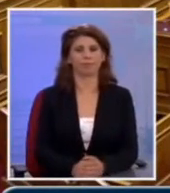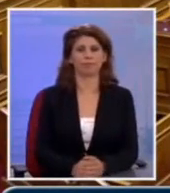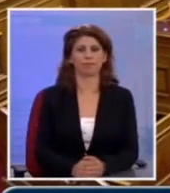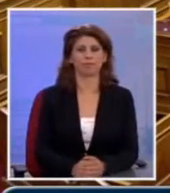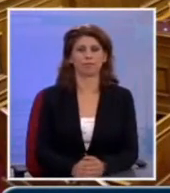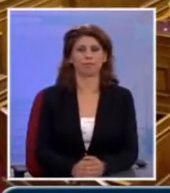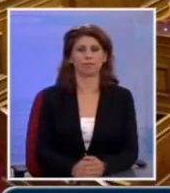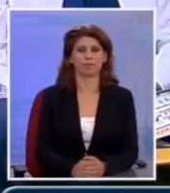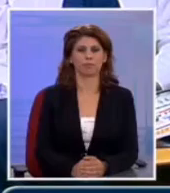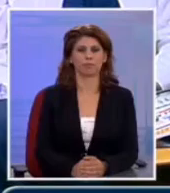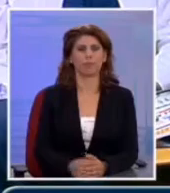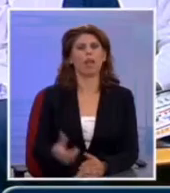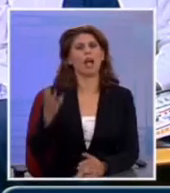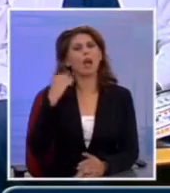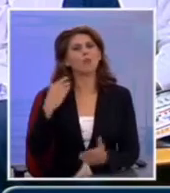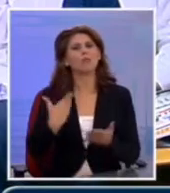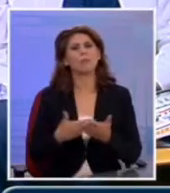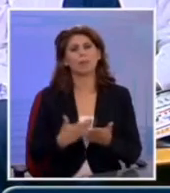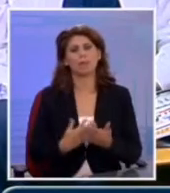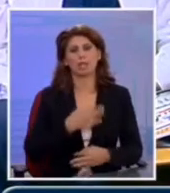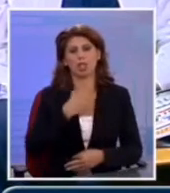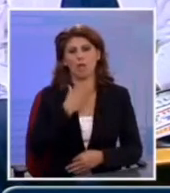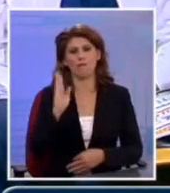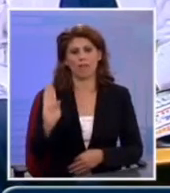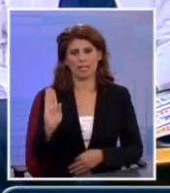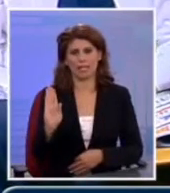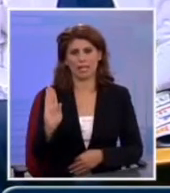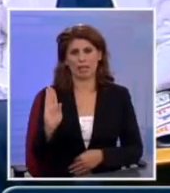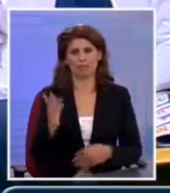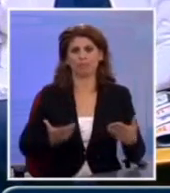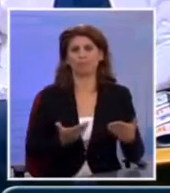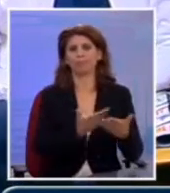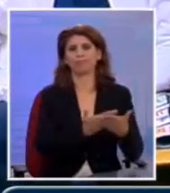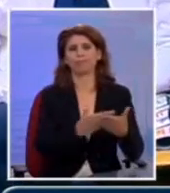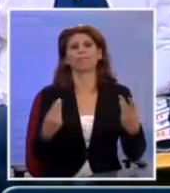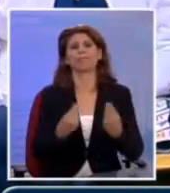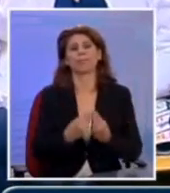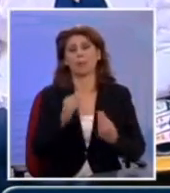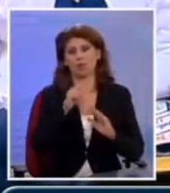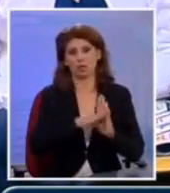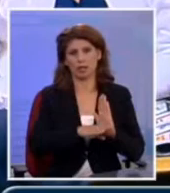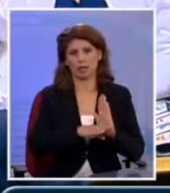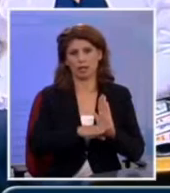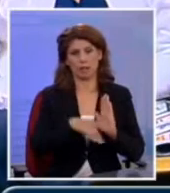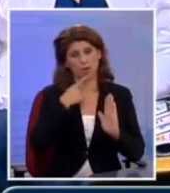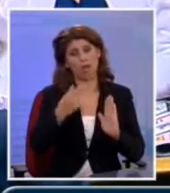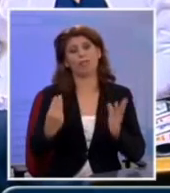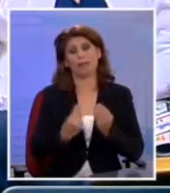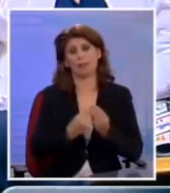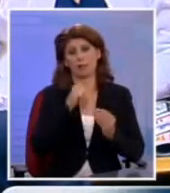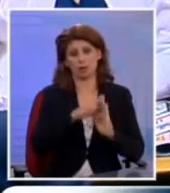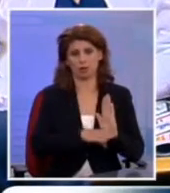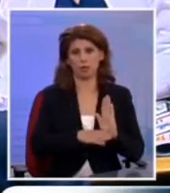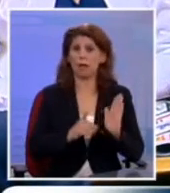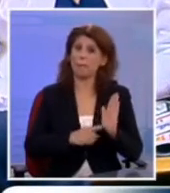Ακούσαμε την επιχειρηματολογία του κυρίου Βενιζέλου επί της ενστάσεως αντισυνταγματικότητας που εγείρει. Πρέπει